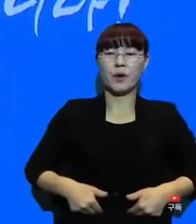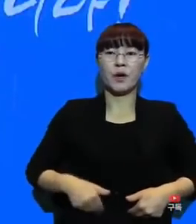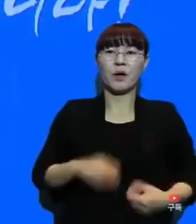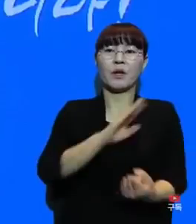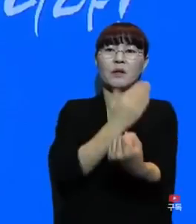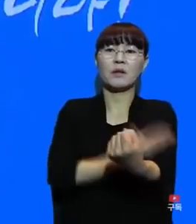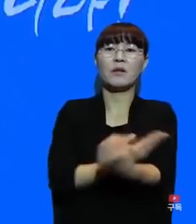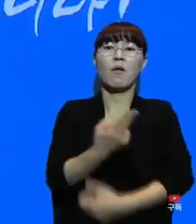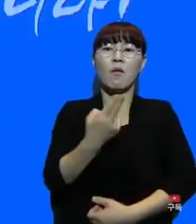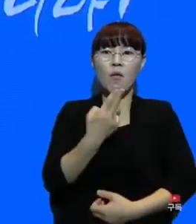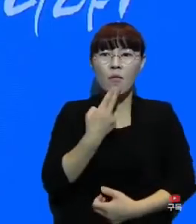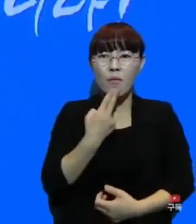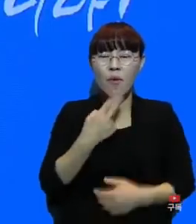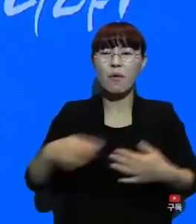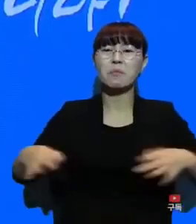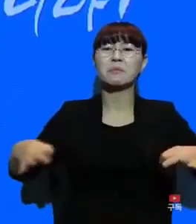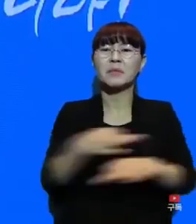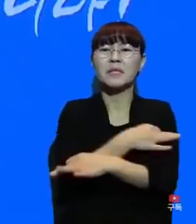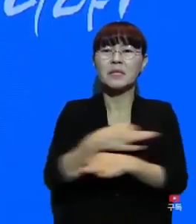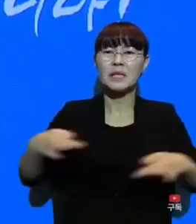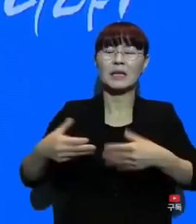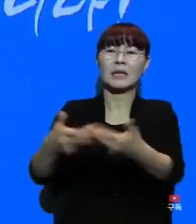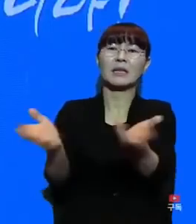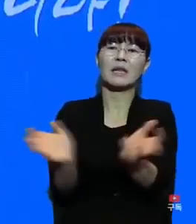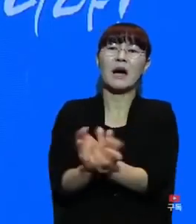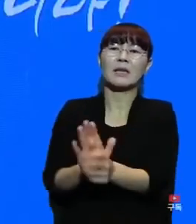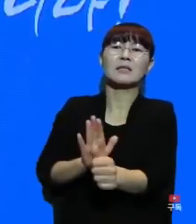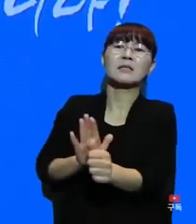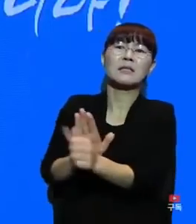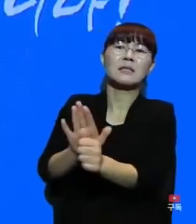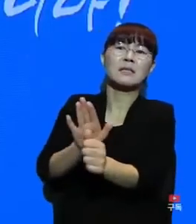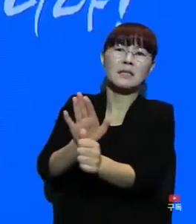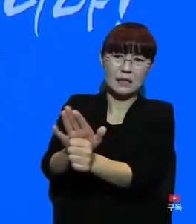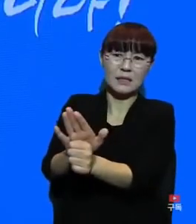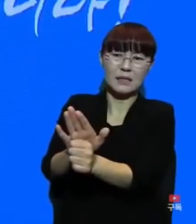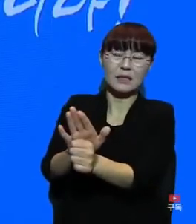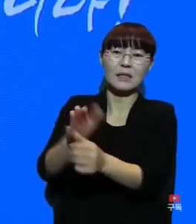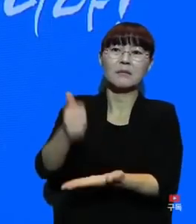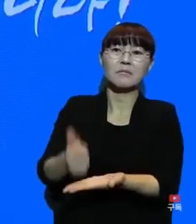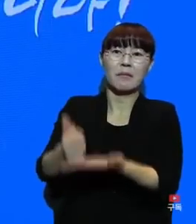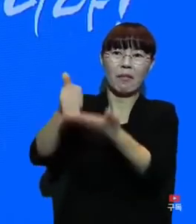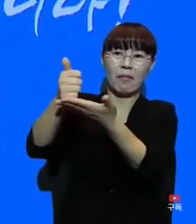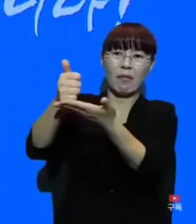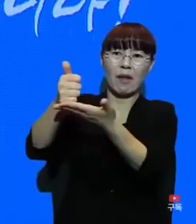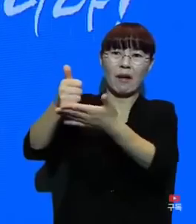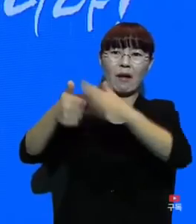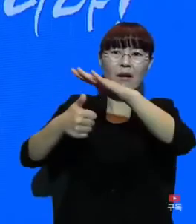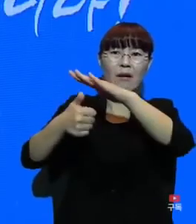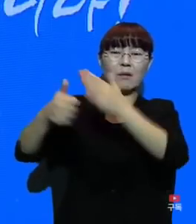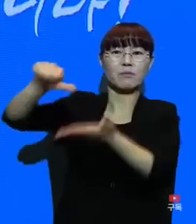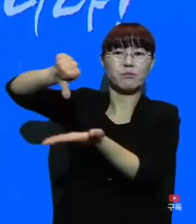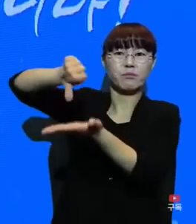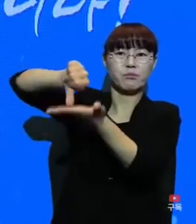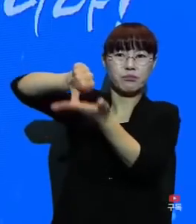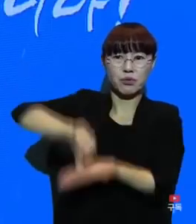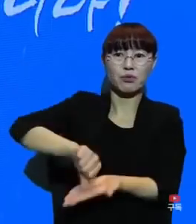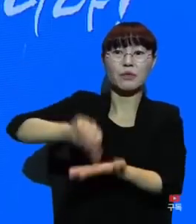5패 하고 무책임한 정치를 해도 무조건 지지하면 당연히 존중받지 못하고 무시 당합니다